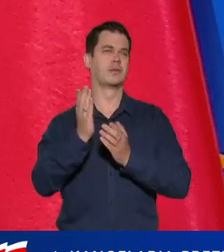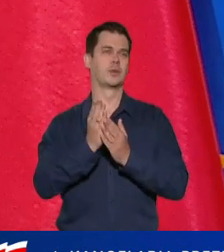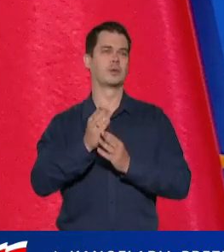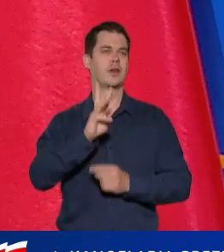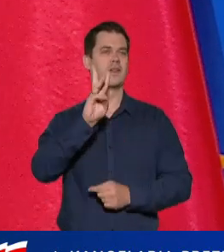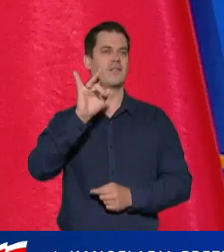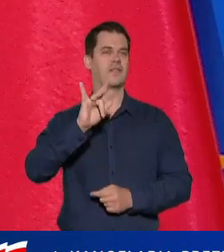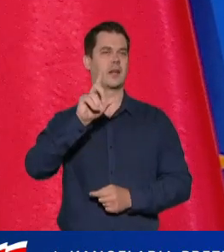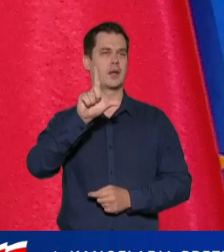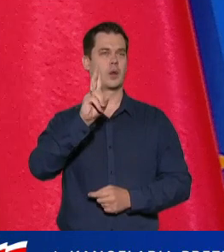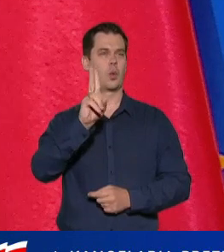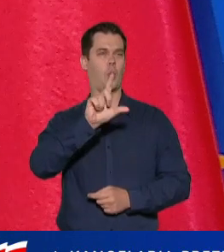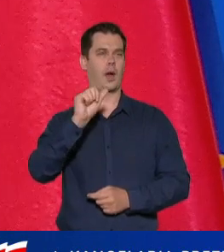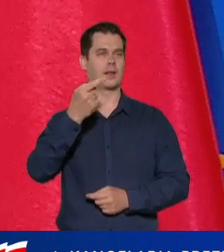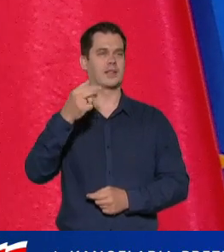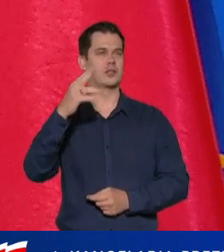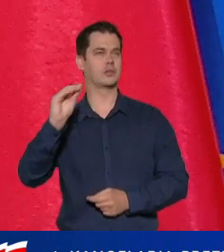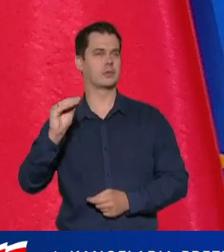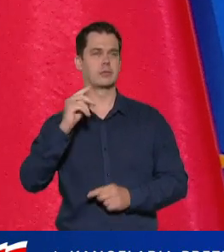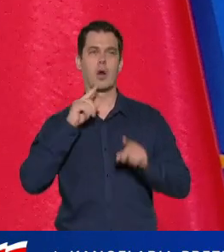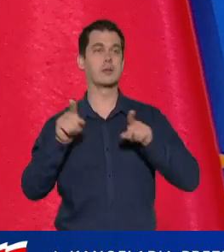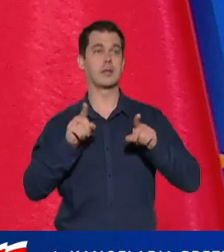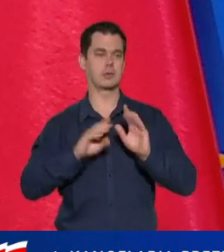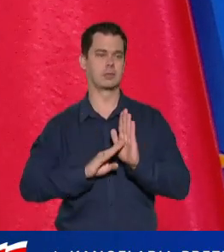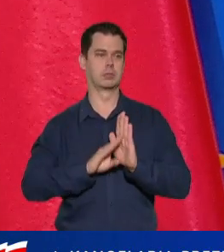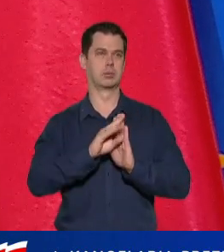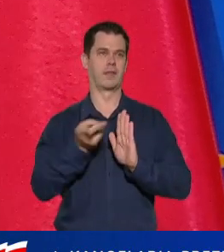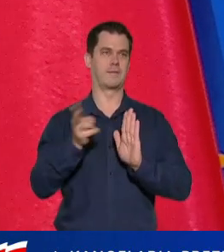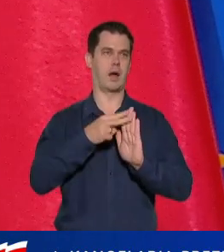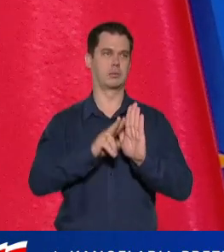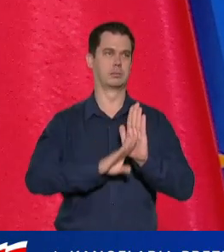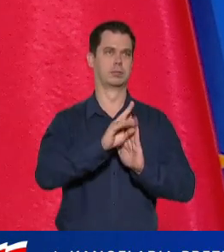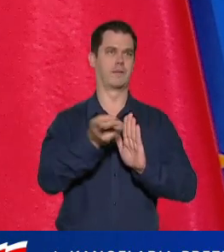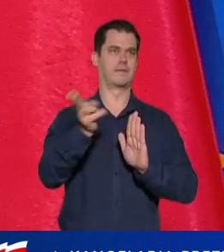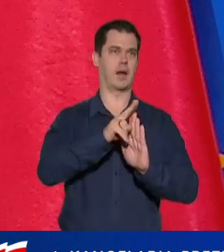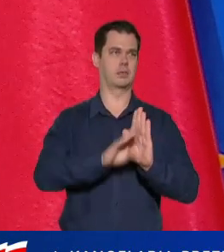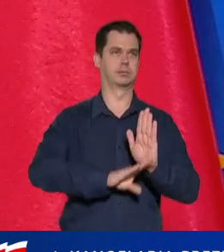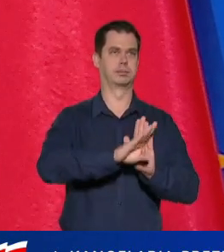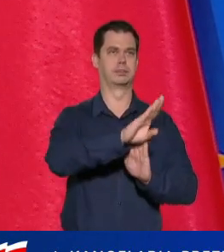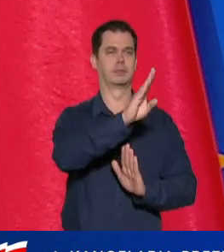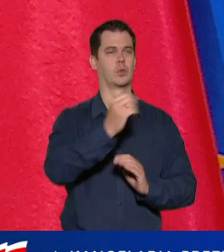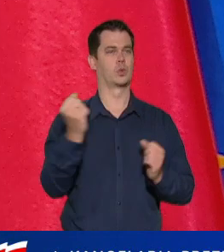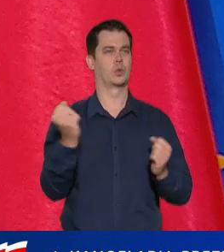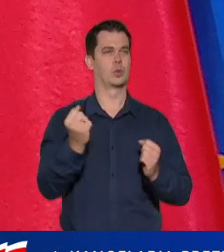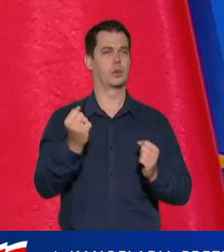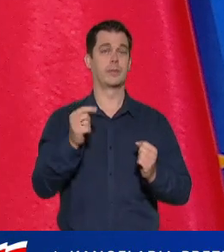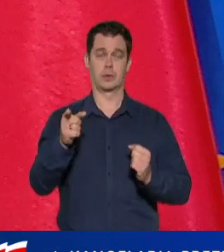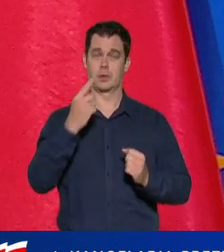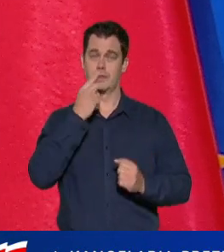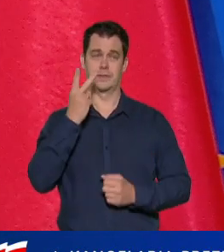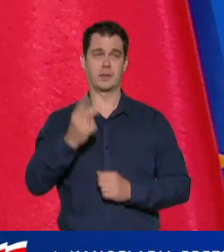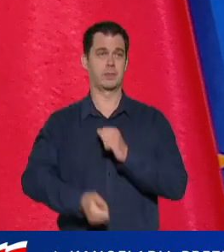wykładniczy. Potwierdzeniem tego poważnego zagrożenia i poważnego charakteru są